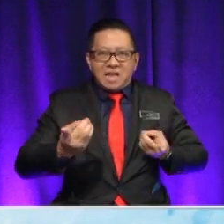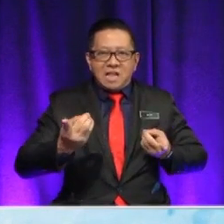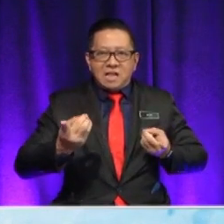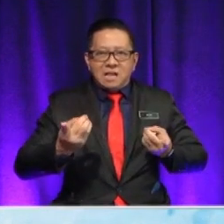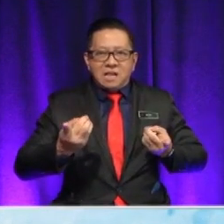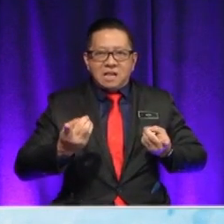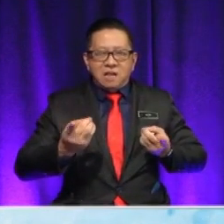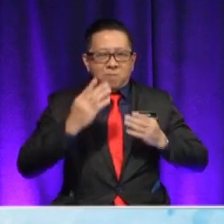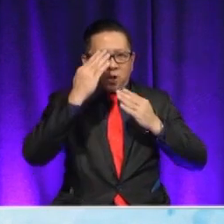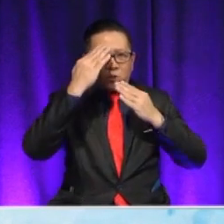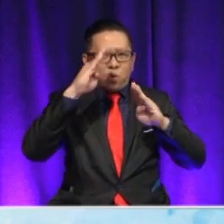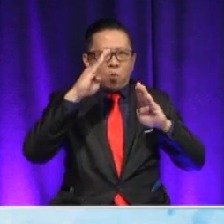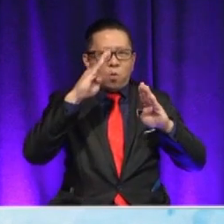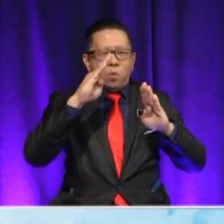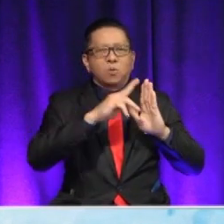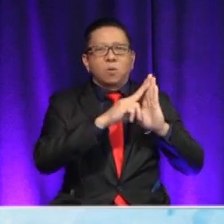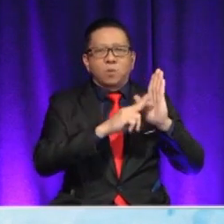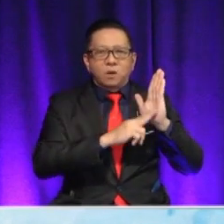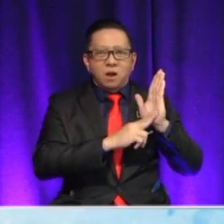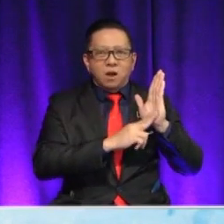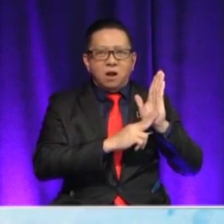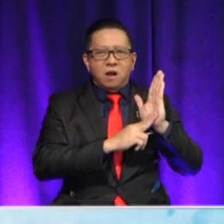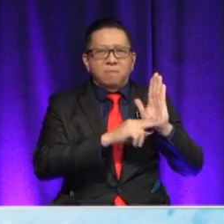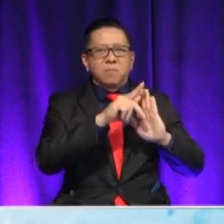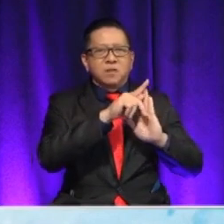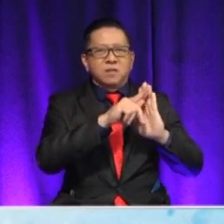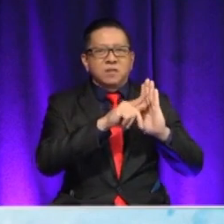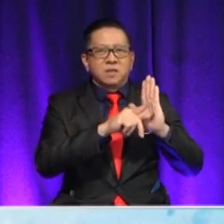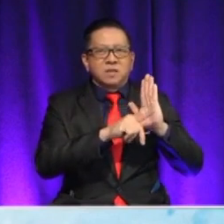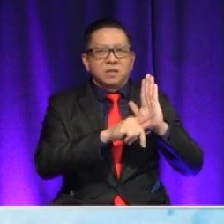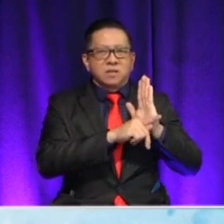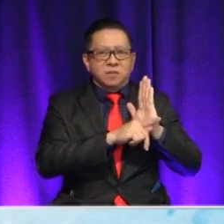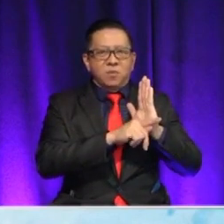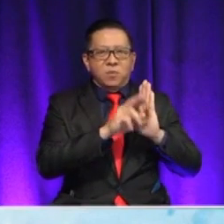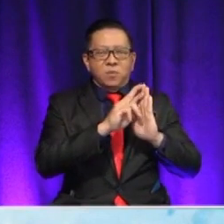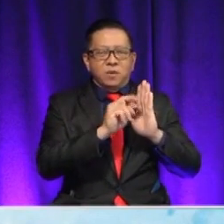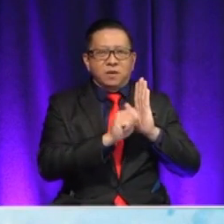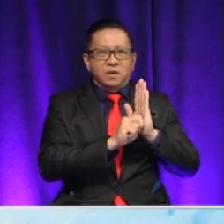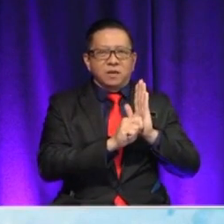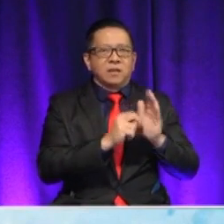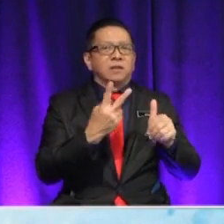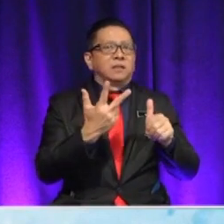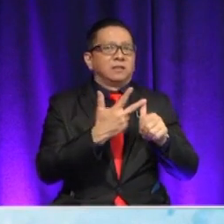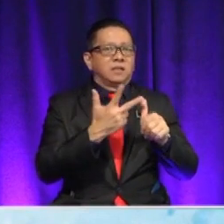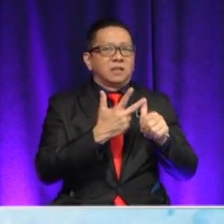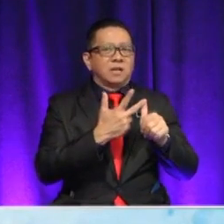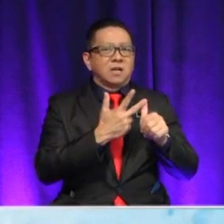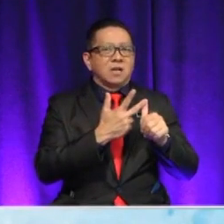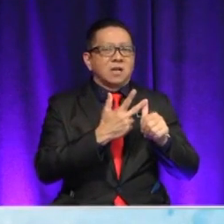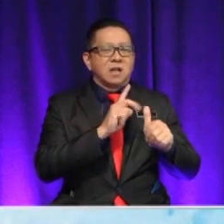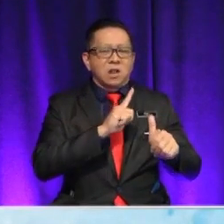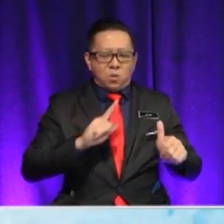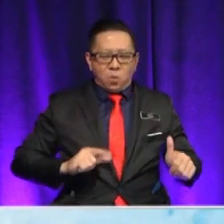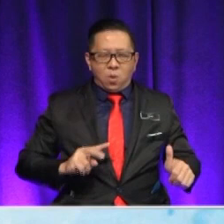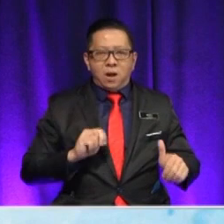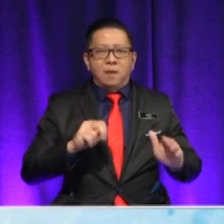mematuhi perlembagaan di Malaysia iaitu prinsip rukun negara yang ketiga, okey, keluhuran perlembagaan. Seperti